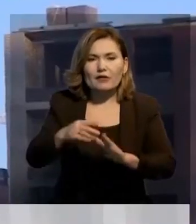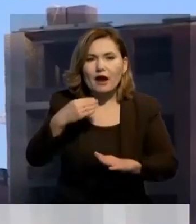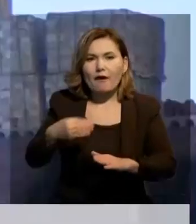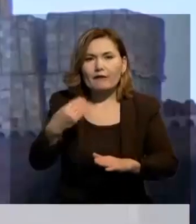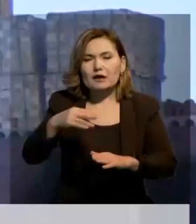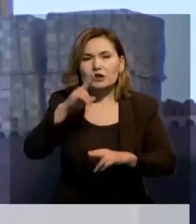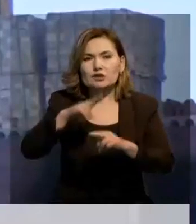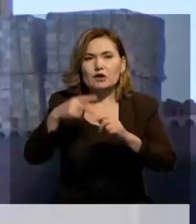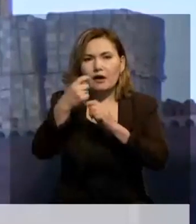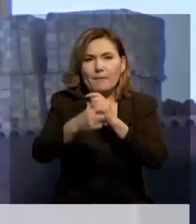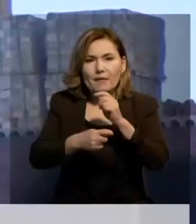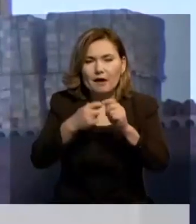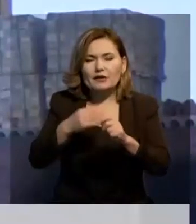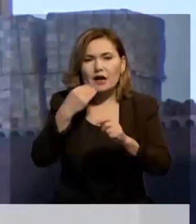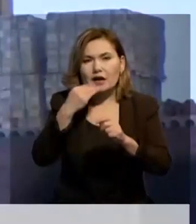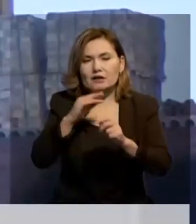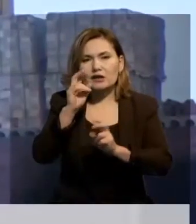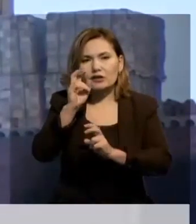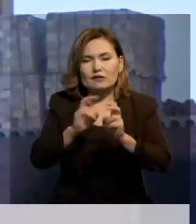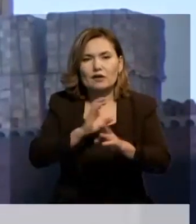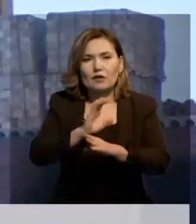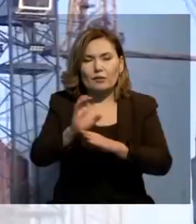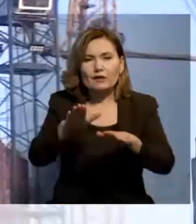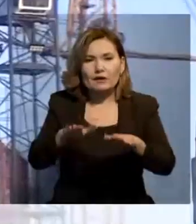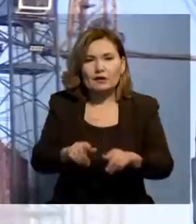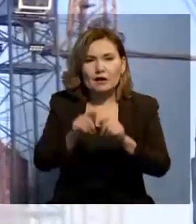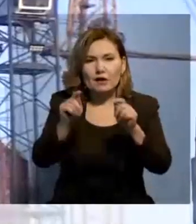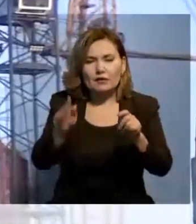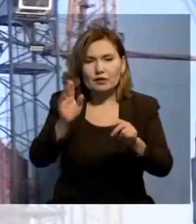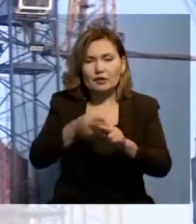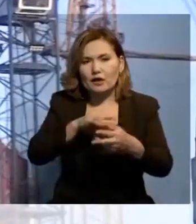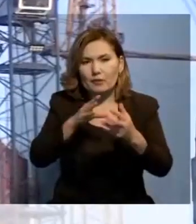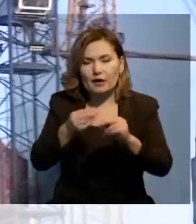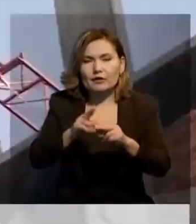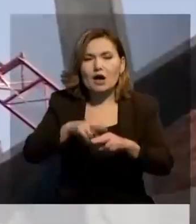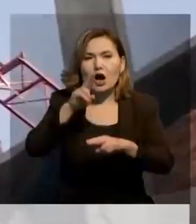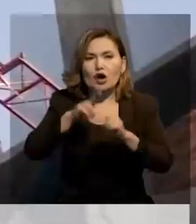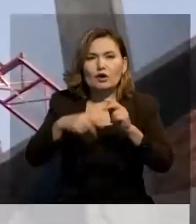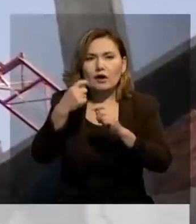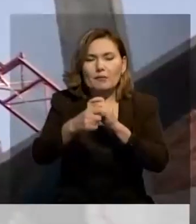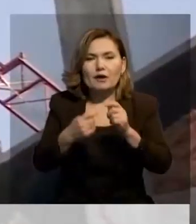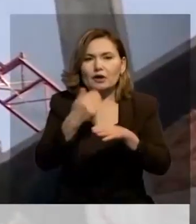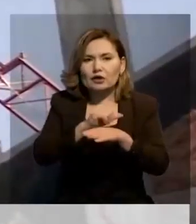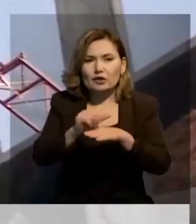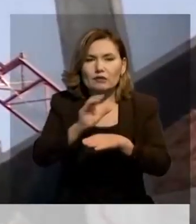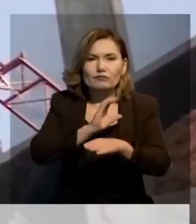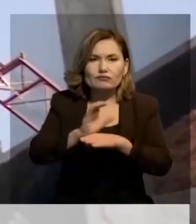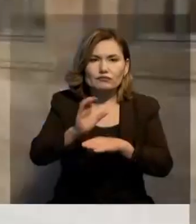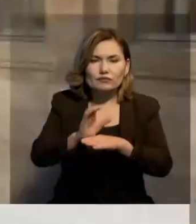материал шығаратын жоғары технологиясын ұсынады. Сөйтіп, іргедегі көршіміздің құрылыс заттарын импорттауды